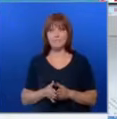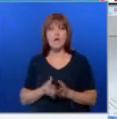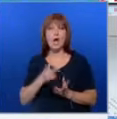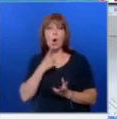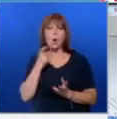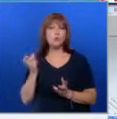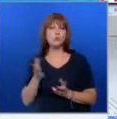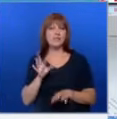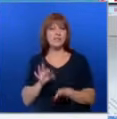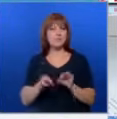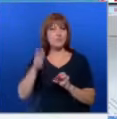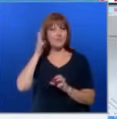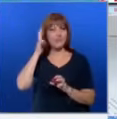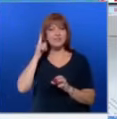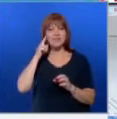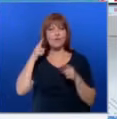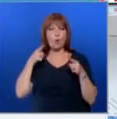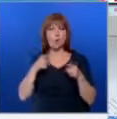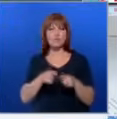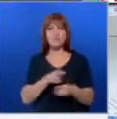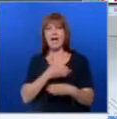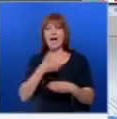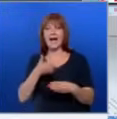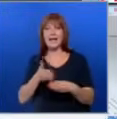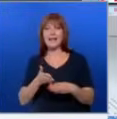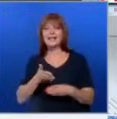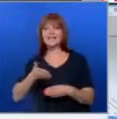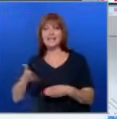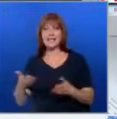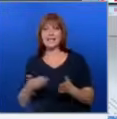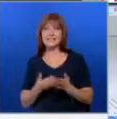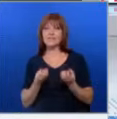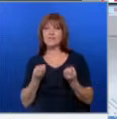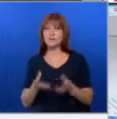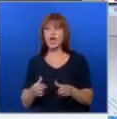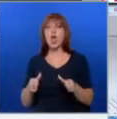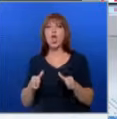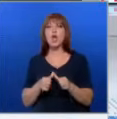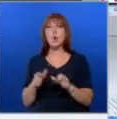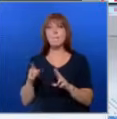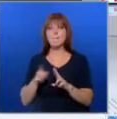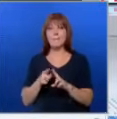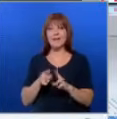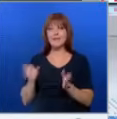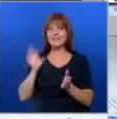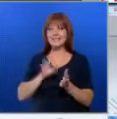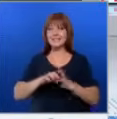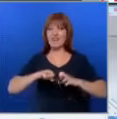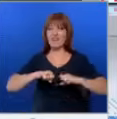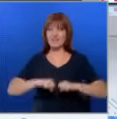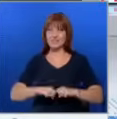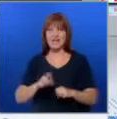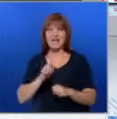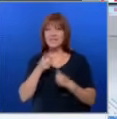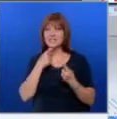От години при избори във Франция се фокусираме върху крайната десница заради възможността Лю Пен да стигне до властта. Не се говори много обаче